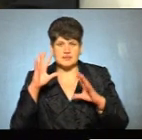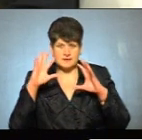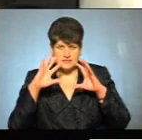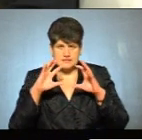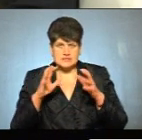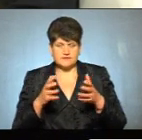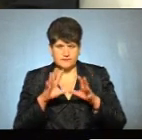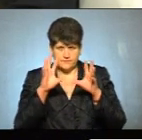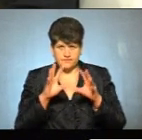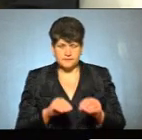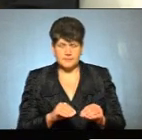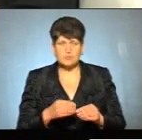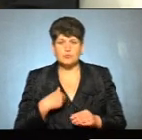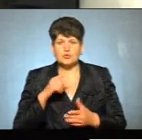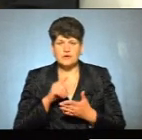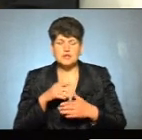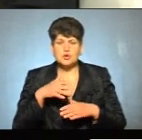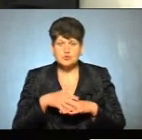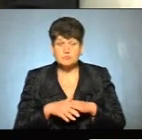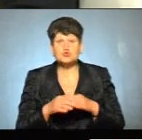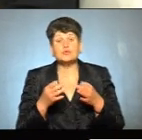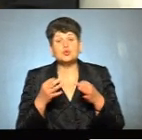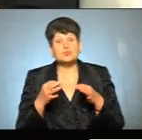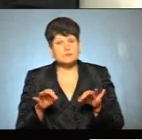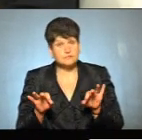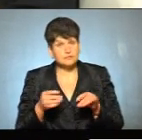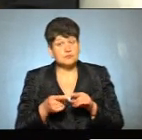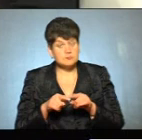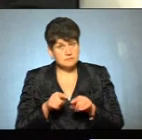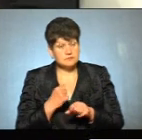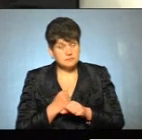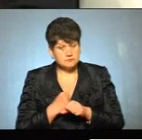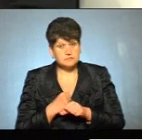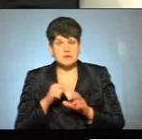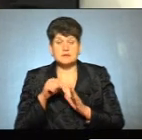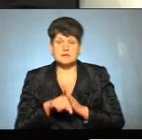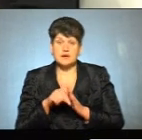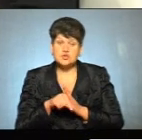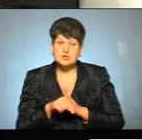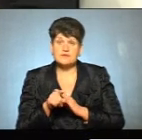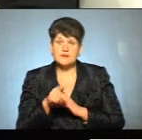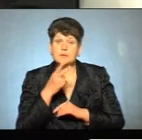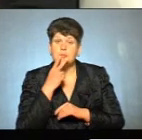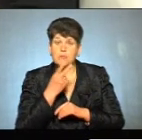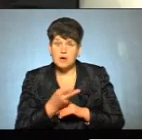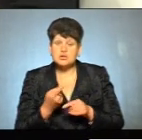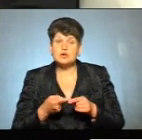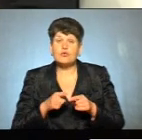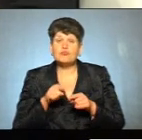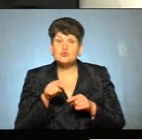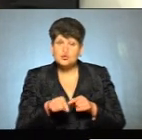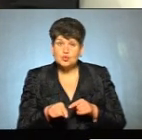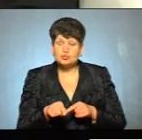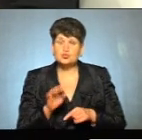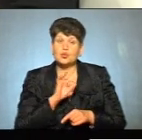повинні зрозуміти те, що якщо Він попустив таку річ, то значить Він бачить в цьому якусь духовну